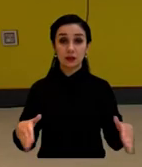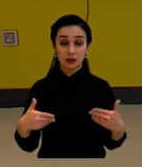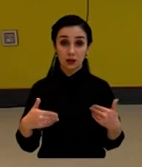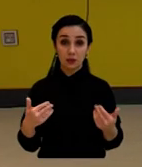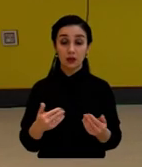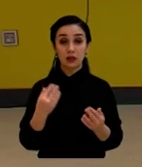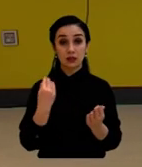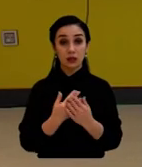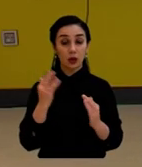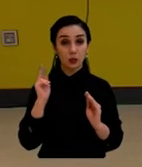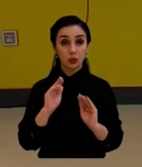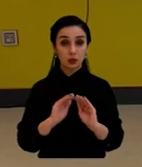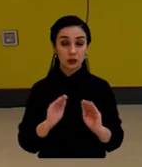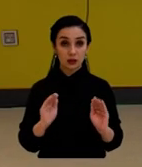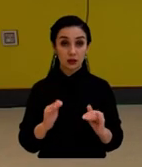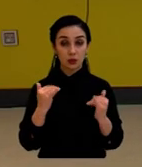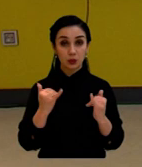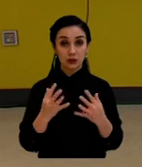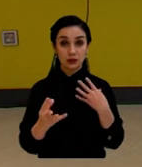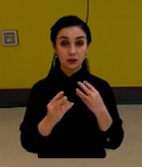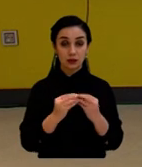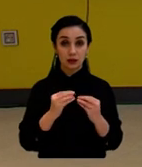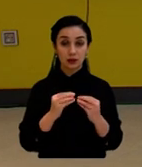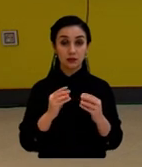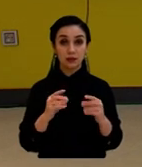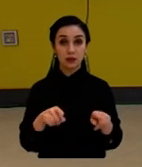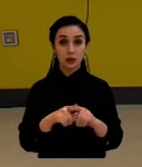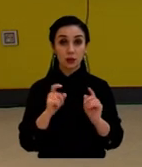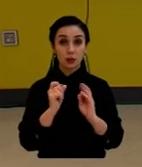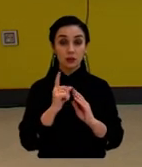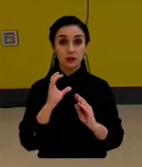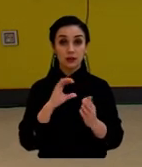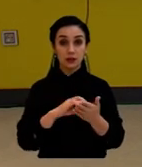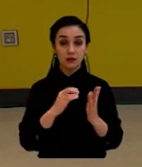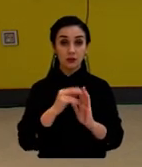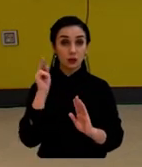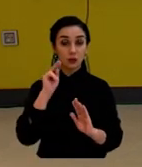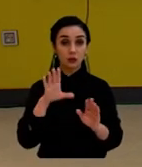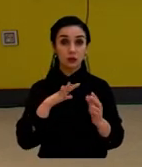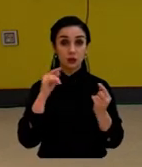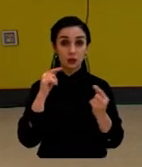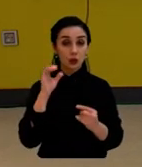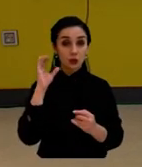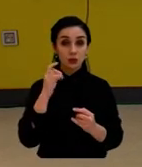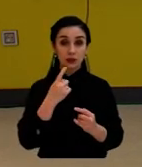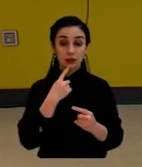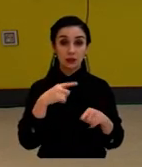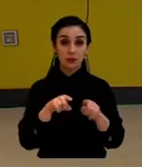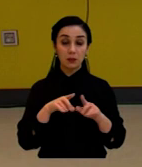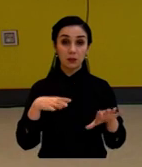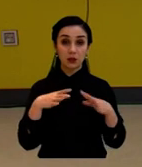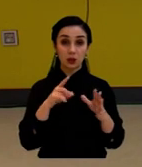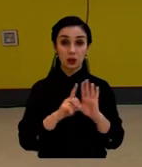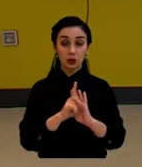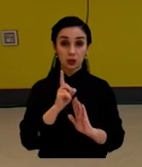Assalomu alaykum aziz o'quvchilar. Bugun siz bilan birga 11-sinflar uchun mo'ljallangan o'zbek tili mashg'ulotini